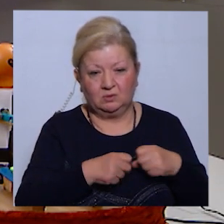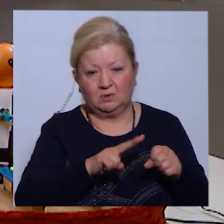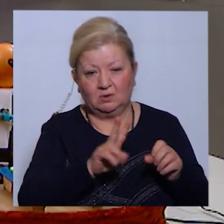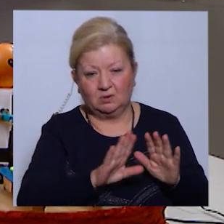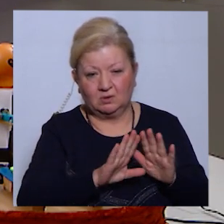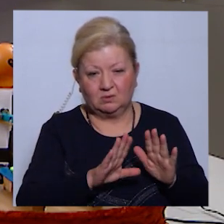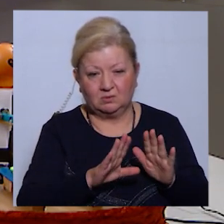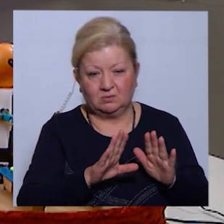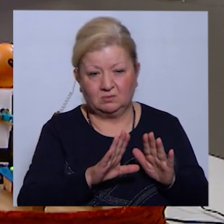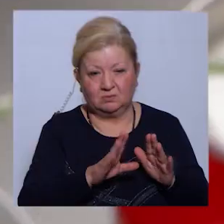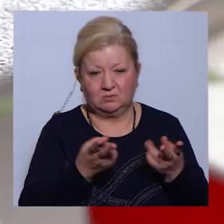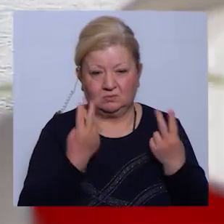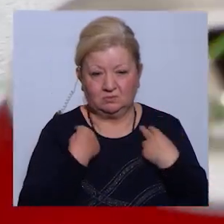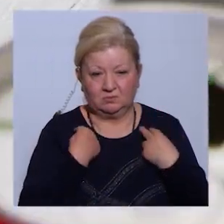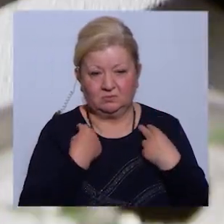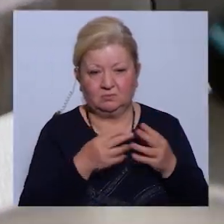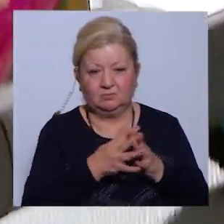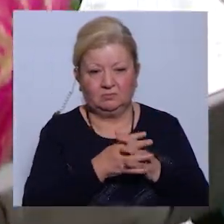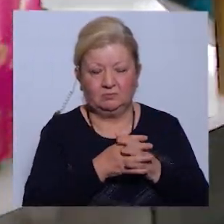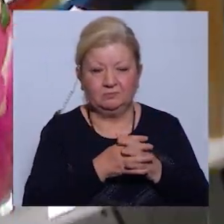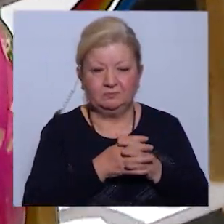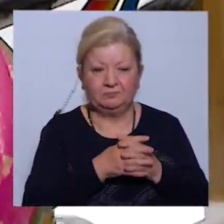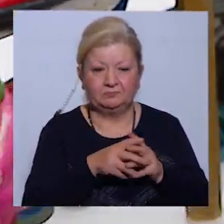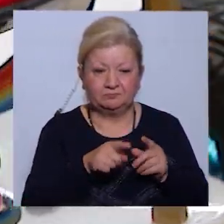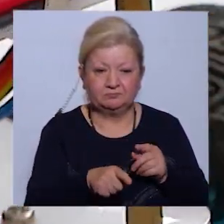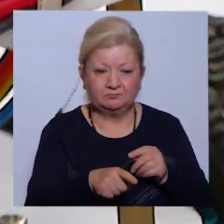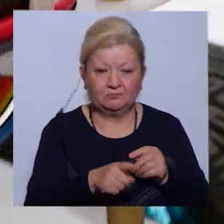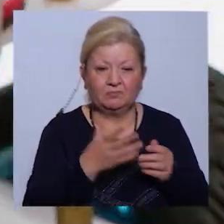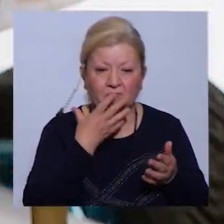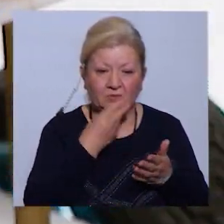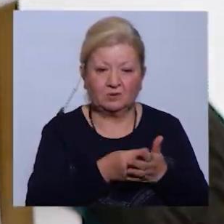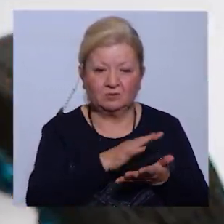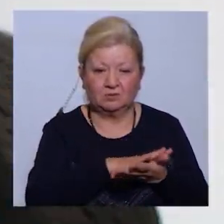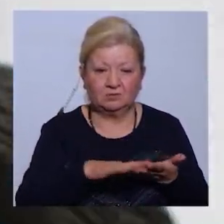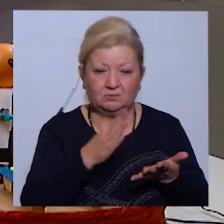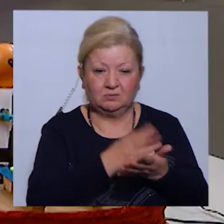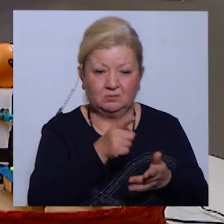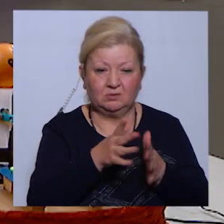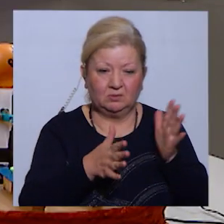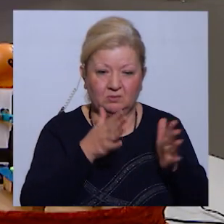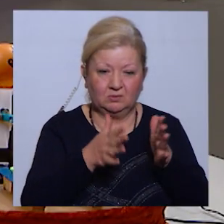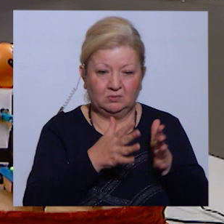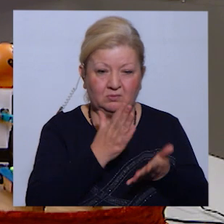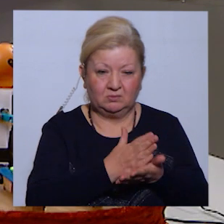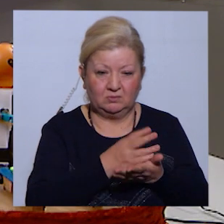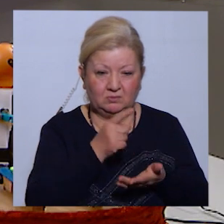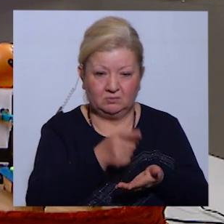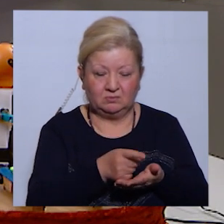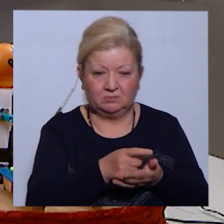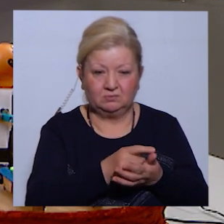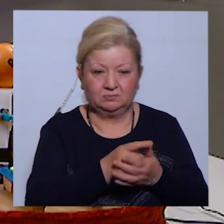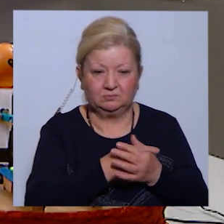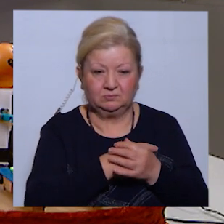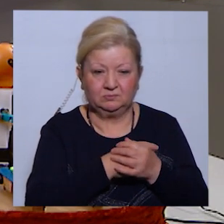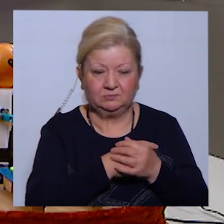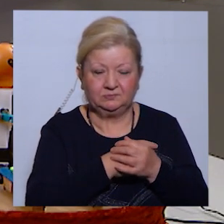არ დამემორჩილოს. ნუ ამას კიდე თავის გაგზელება აქ ამ რობოტს, მერე შემდგომ კიდე გვექნება ამასთან.